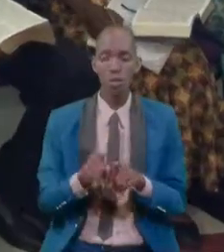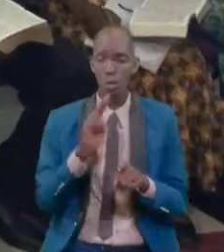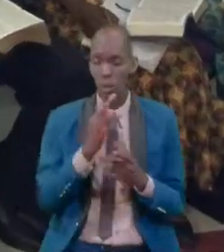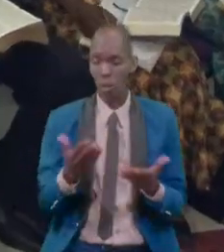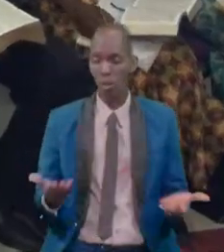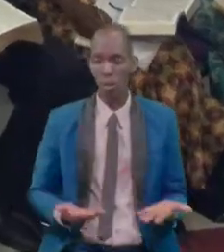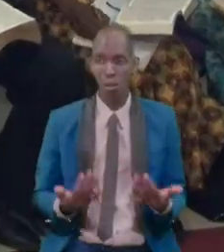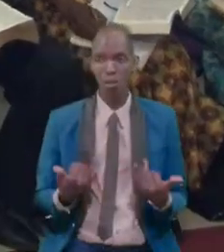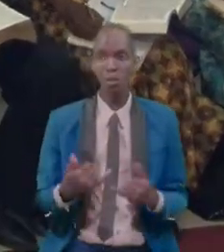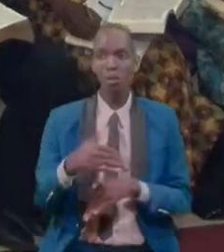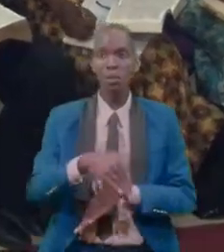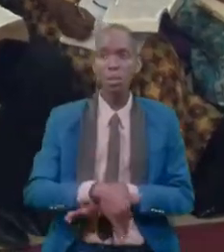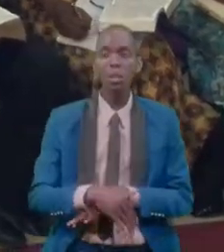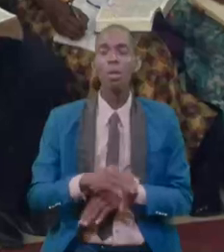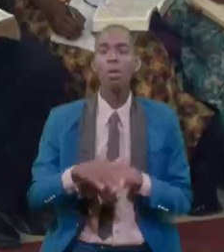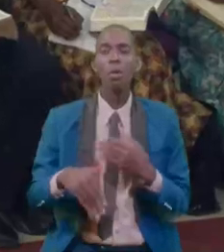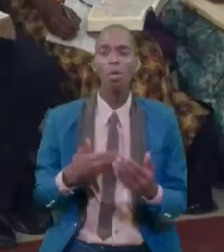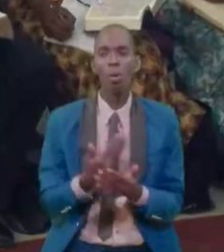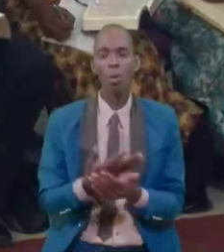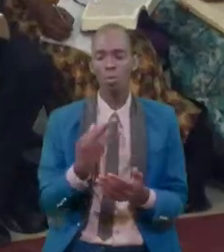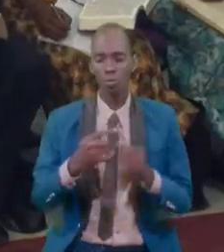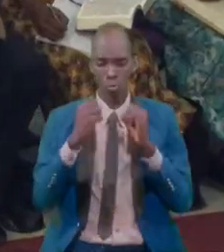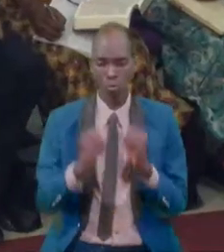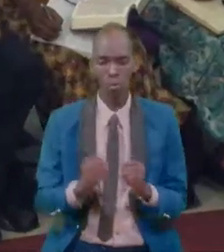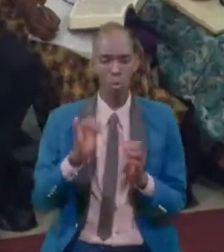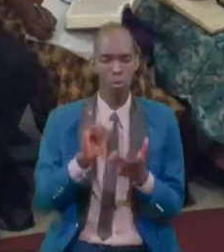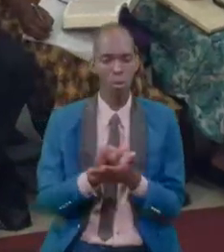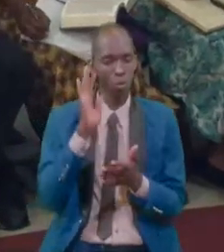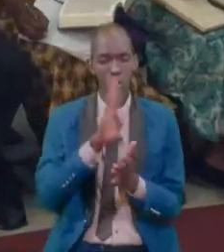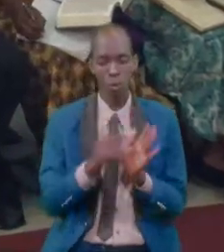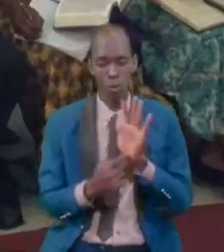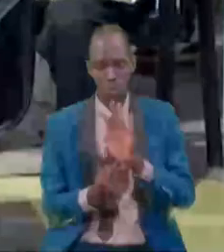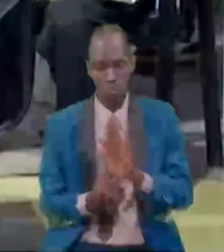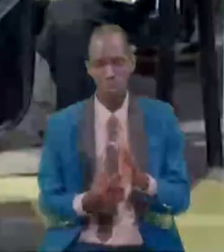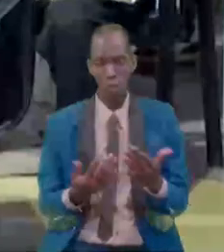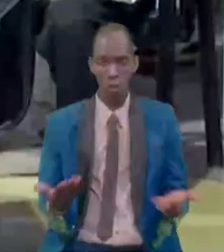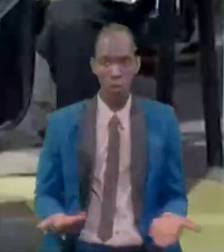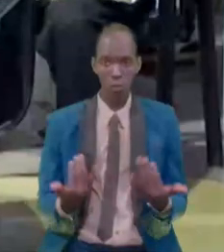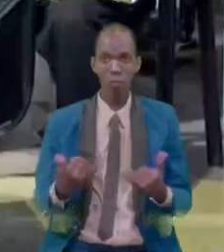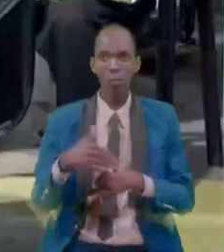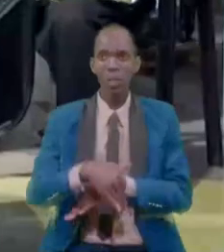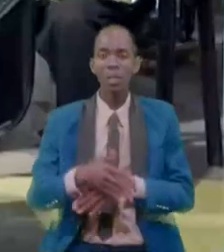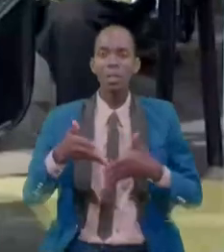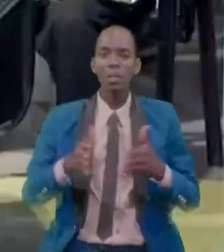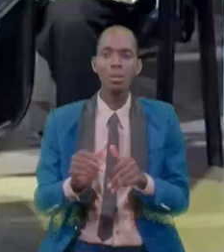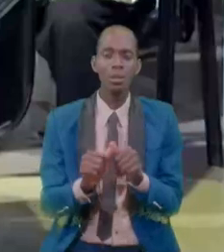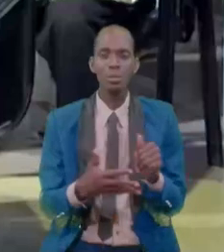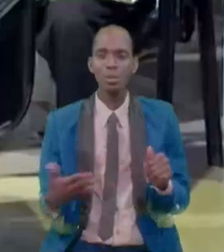la manifestation de la puissance de Dieu ce soir, il dit, « Pour vous, écoutez bien ceci. »